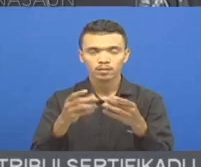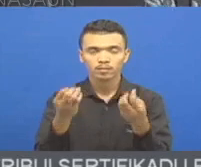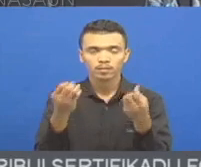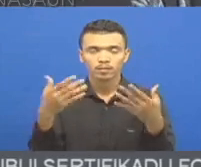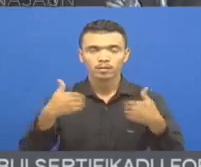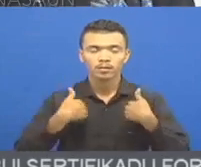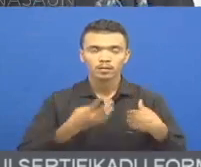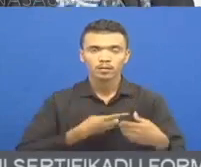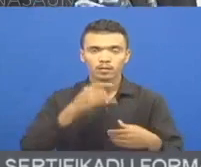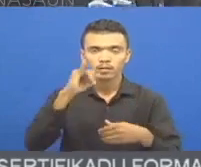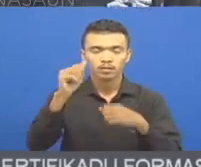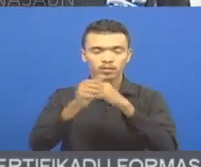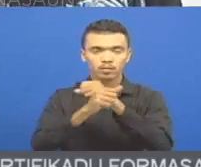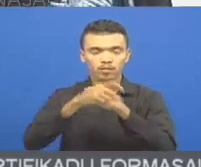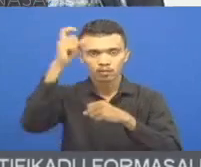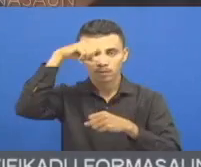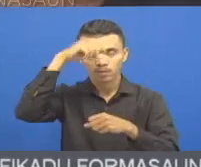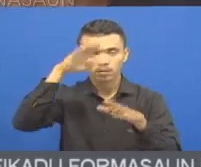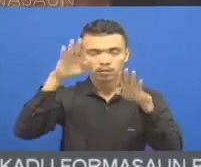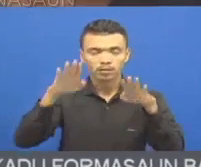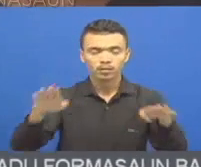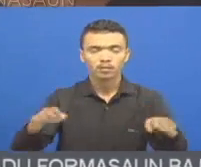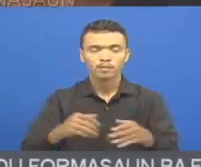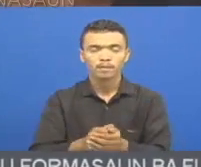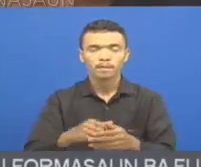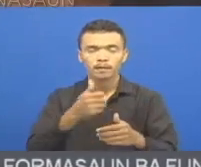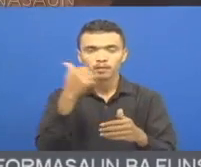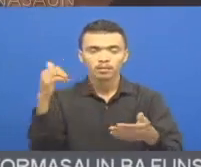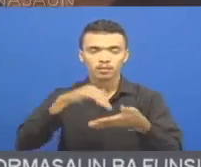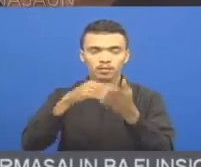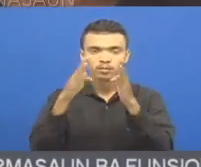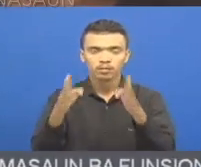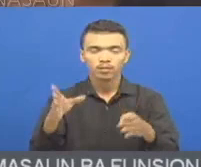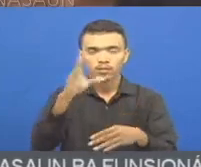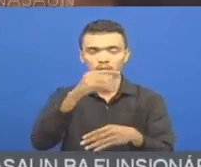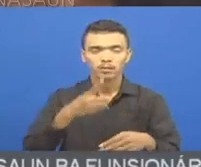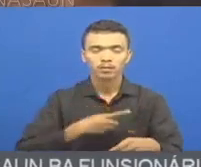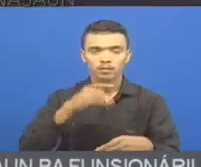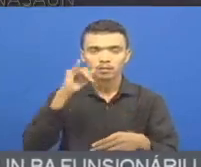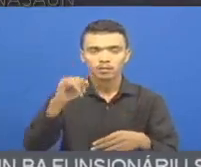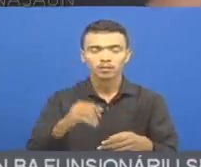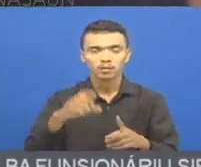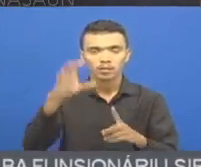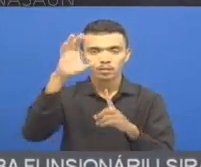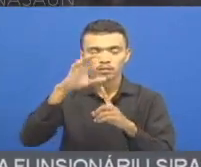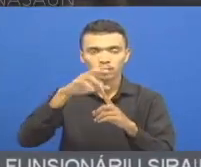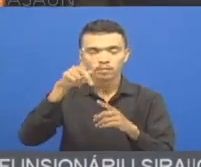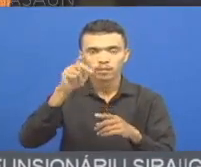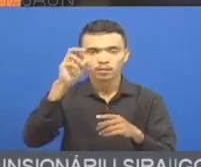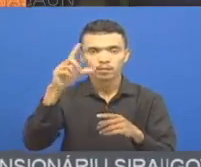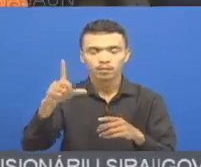Suspeito sira maioria idade menor, no balung nudar estudante husi ensino superior balung ia dili. Comandante